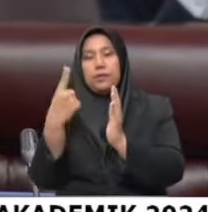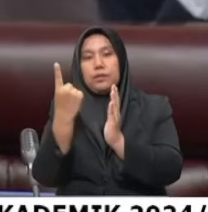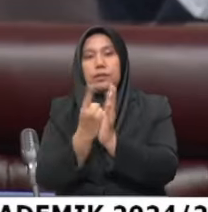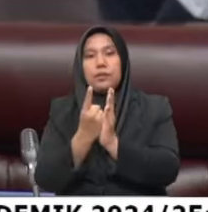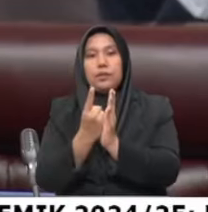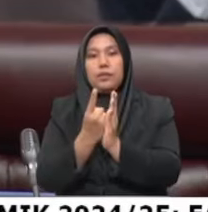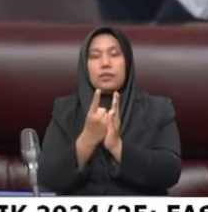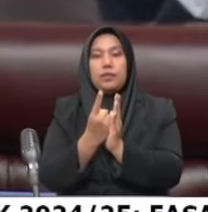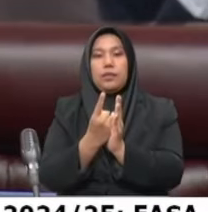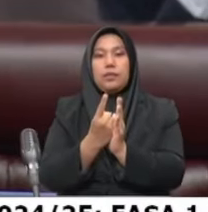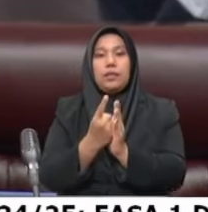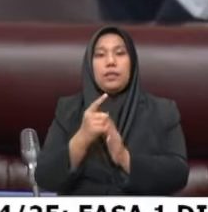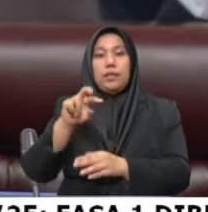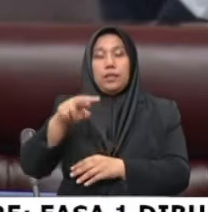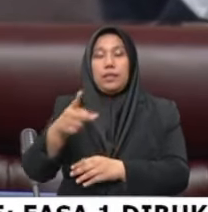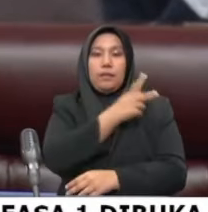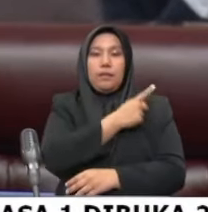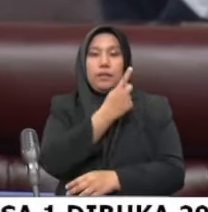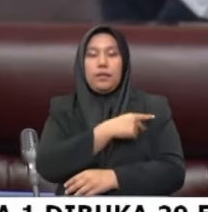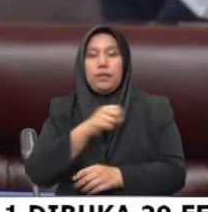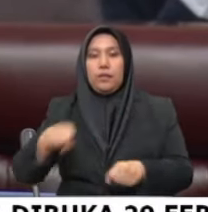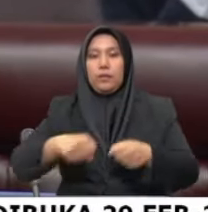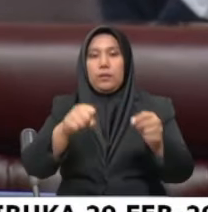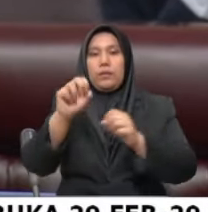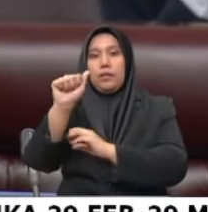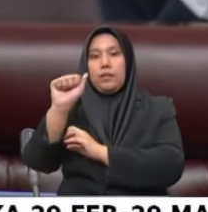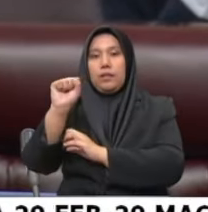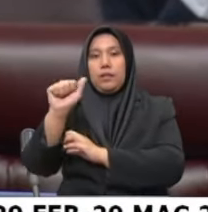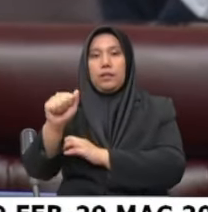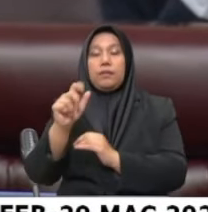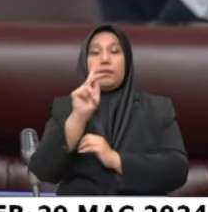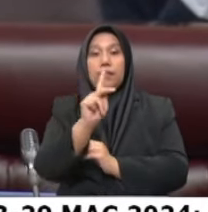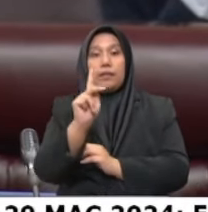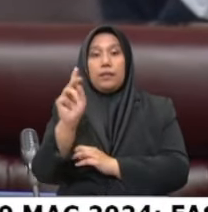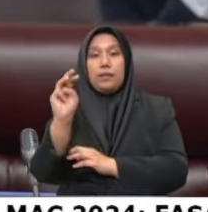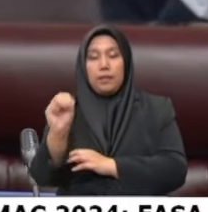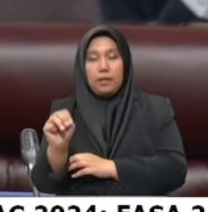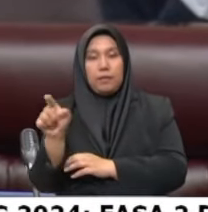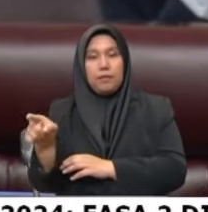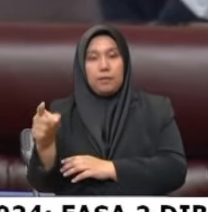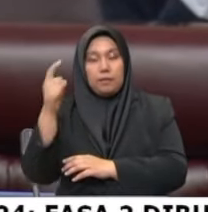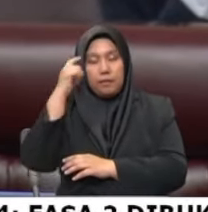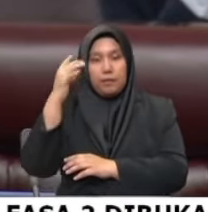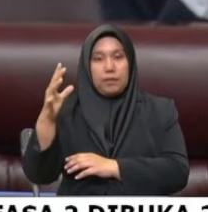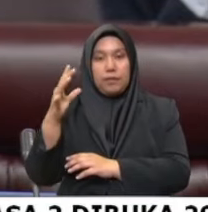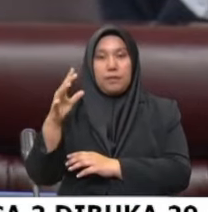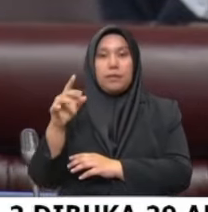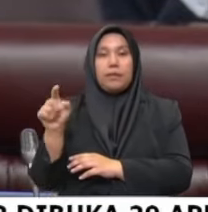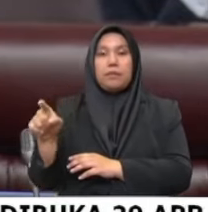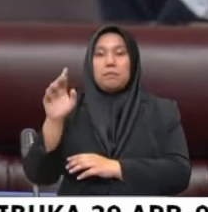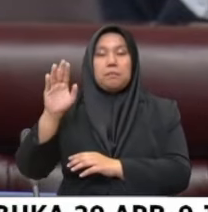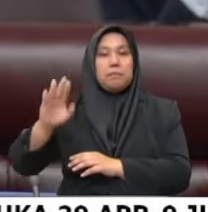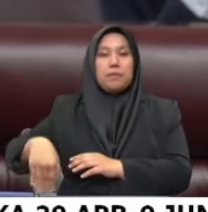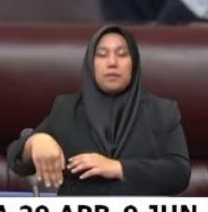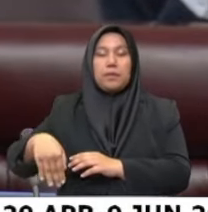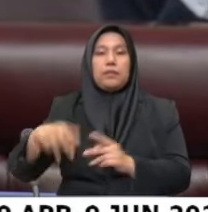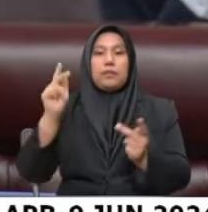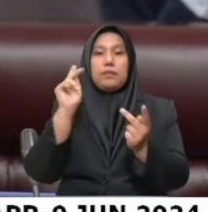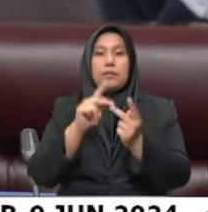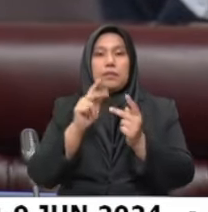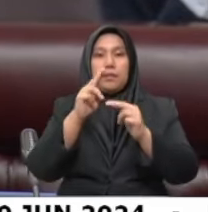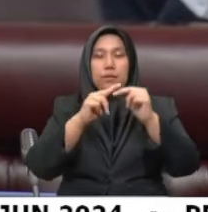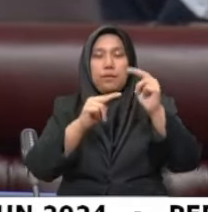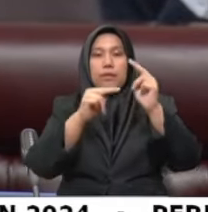dalam 3 jam perjalanan. Buat masa ini, KKM berpandangan bahawa Data Kakus belum sesuai untuk dibangunkan dengan sebuah klinik